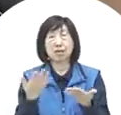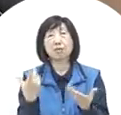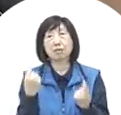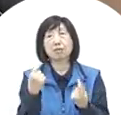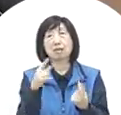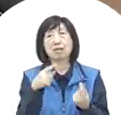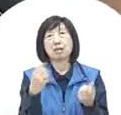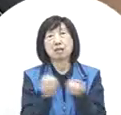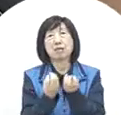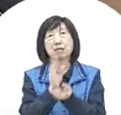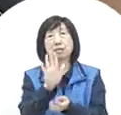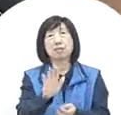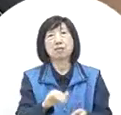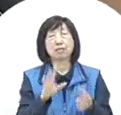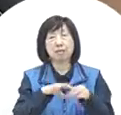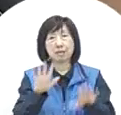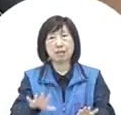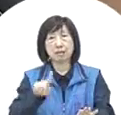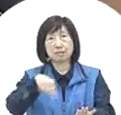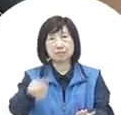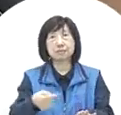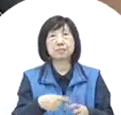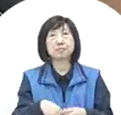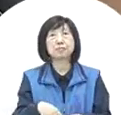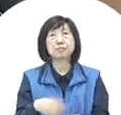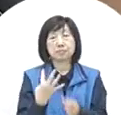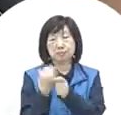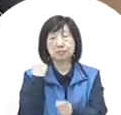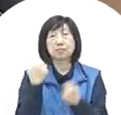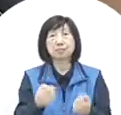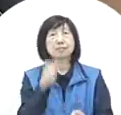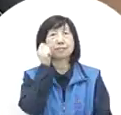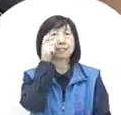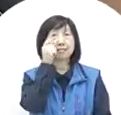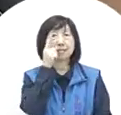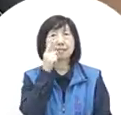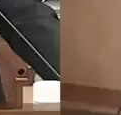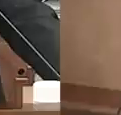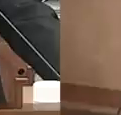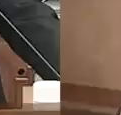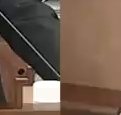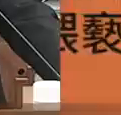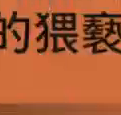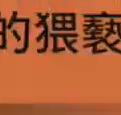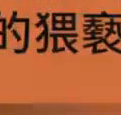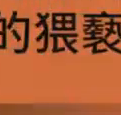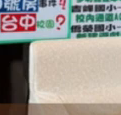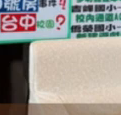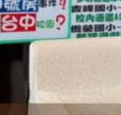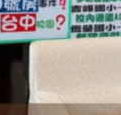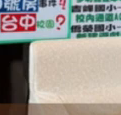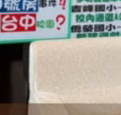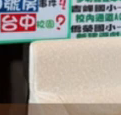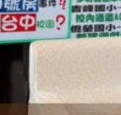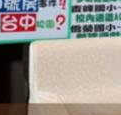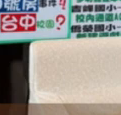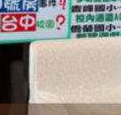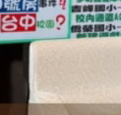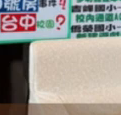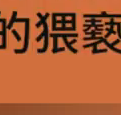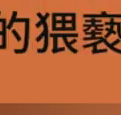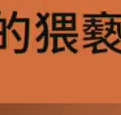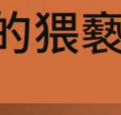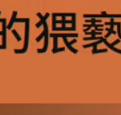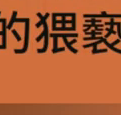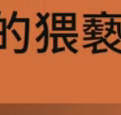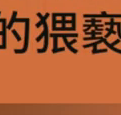们看一下哦，过去几年哦，在台南。然后在台中都有发生相关的情形。那刚上一页，